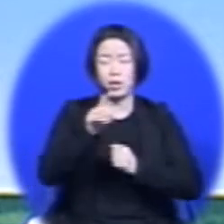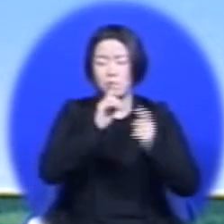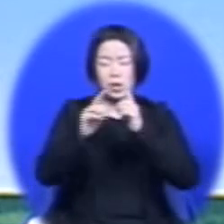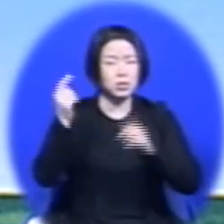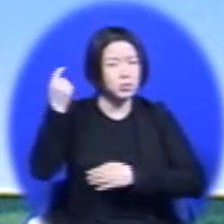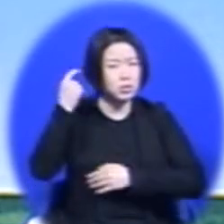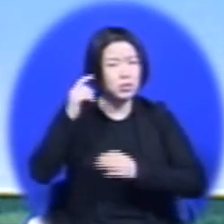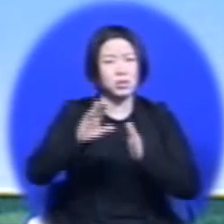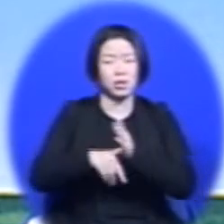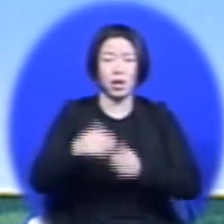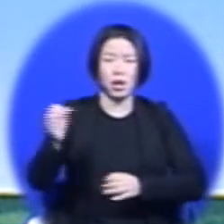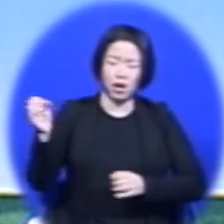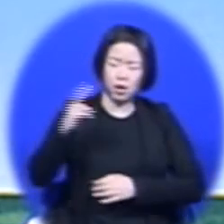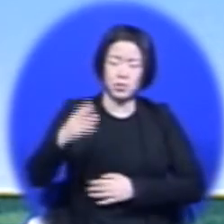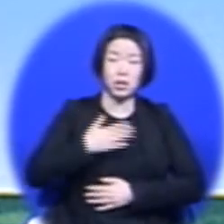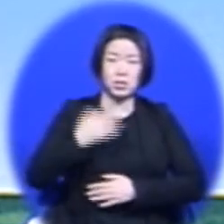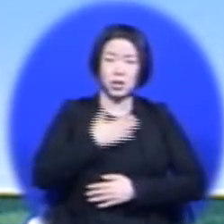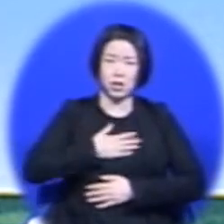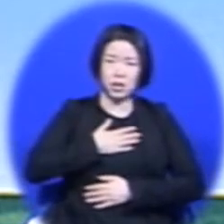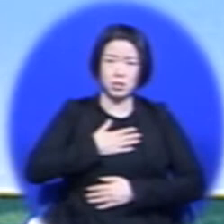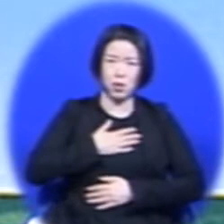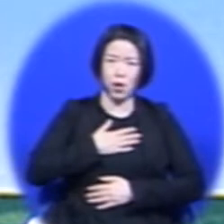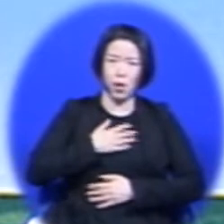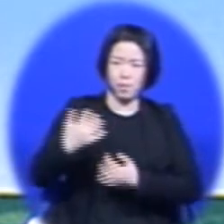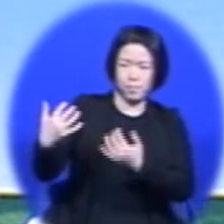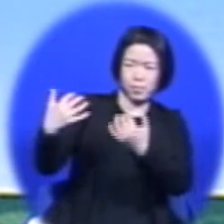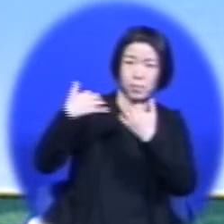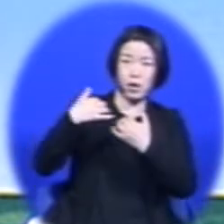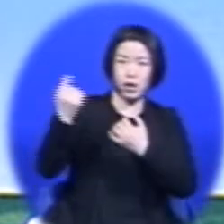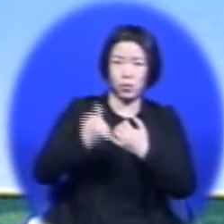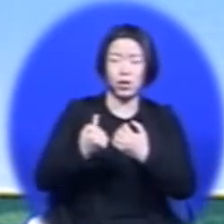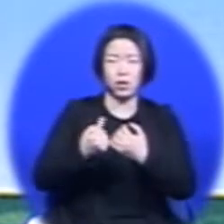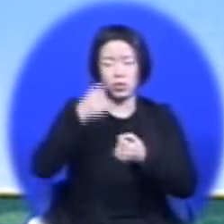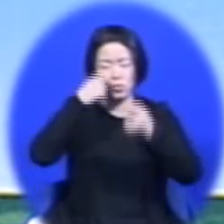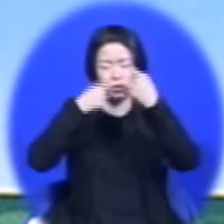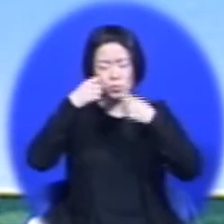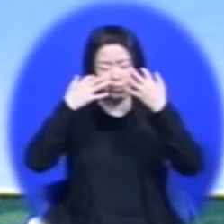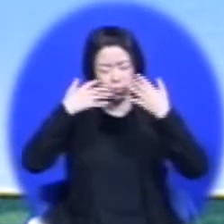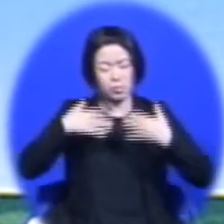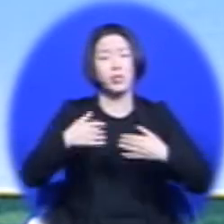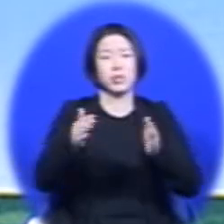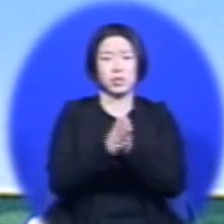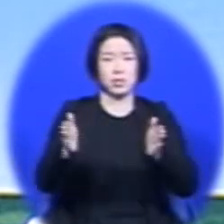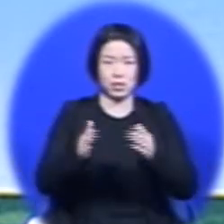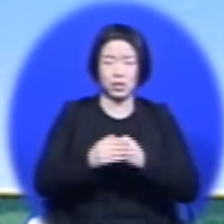듣는데 갑자기 제 가슴에 뭔가가 확 밀려 들어오면서 눈물이 나기